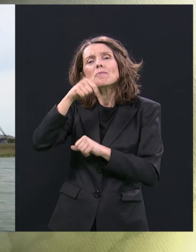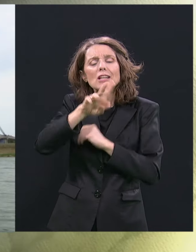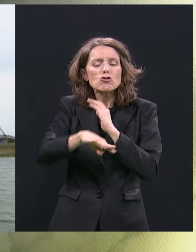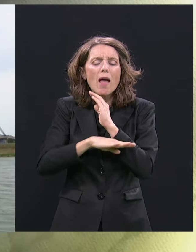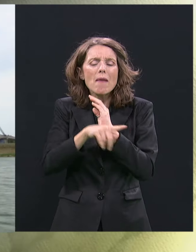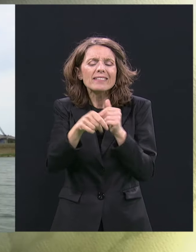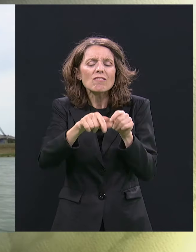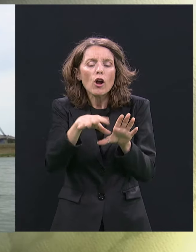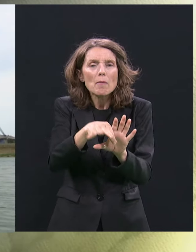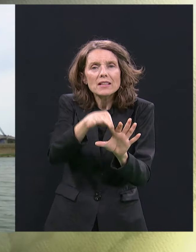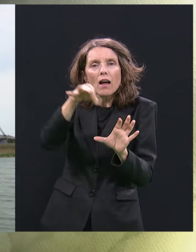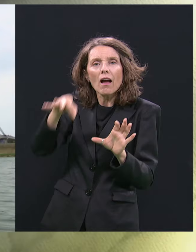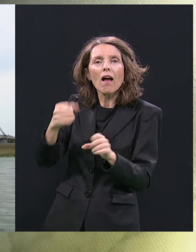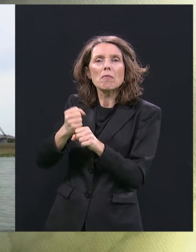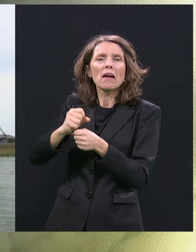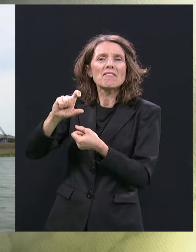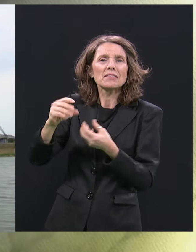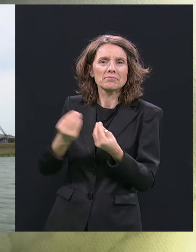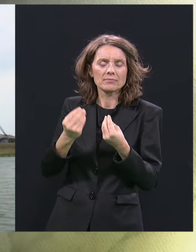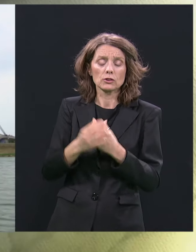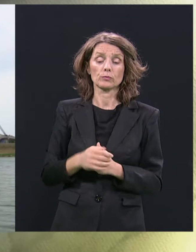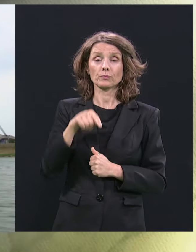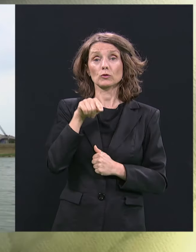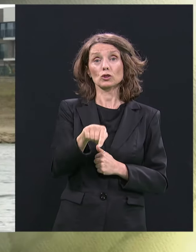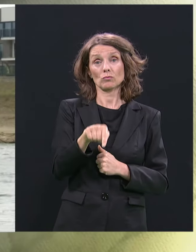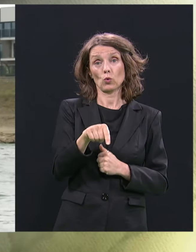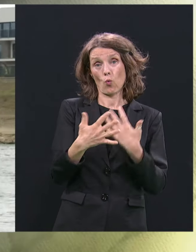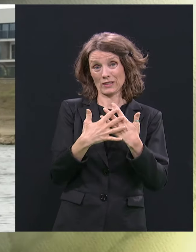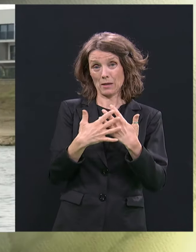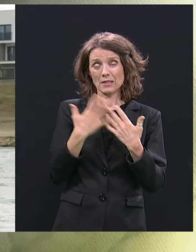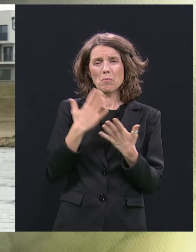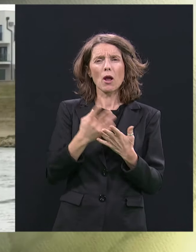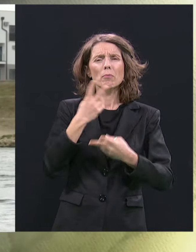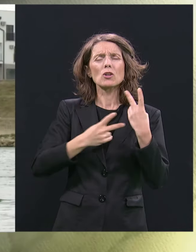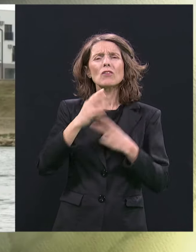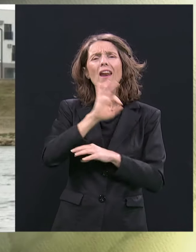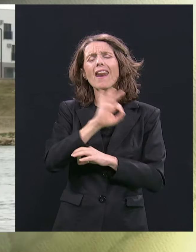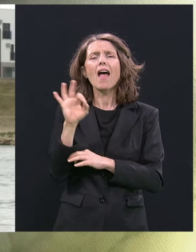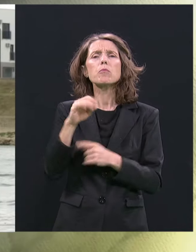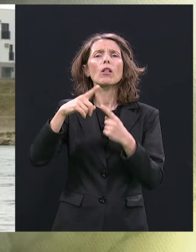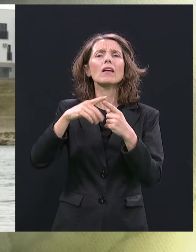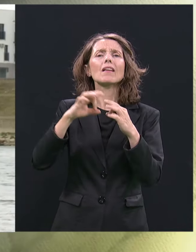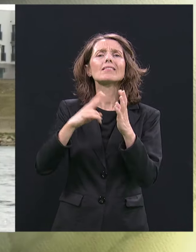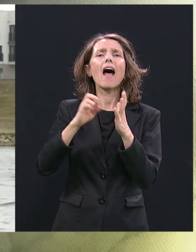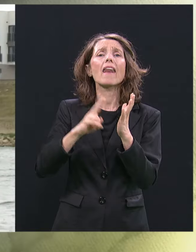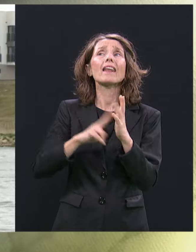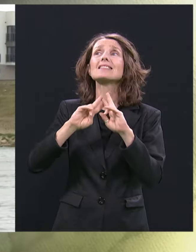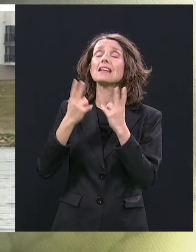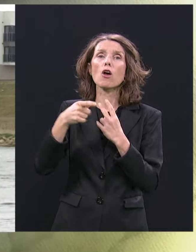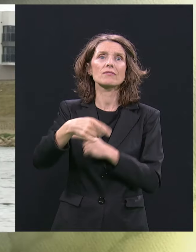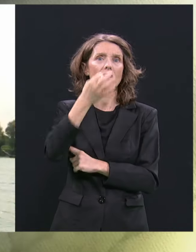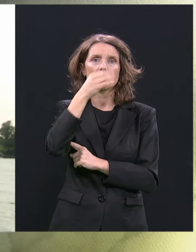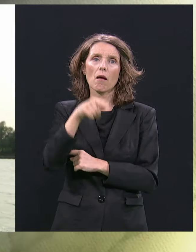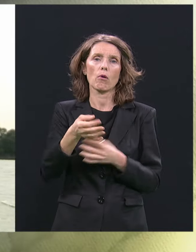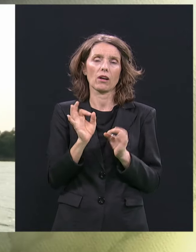drvo. Tako da možemo reći da je ovde proizvođen najkvalitetniji tanin na svetu. Priča o drvetu